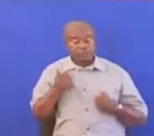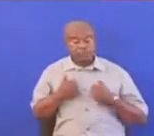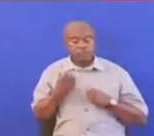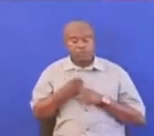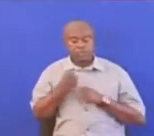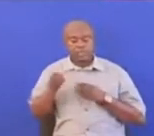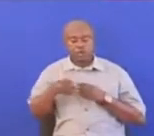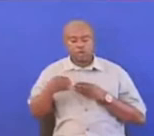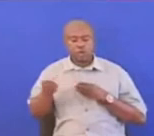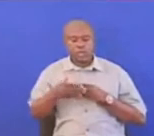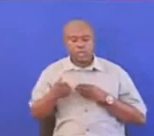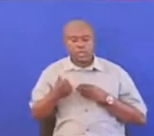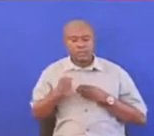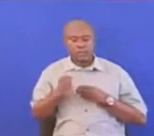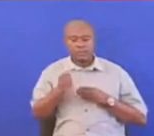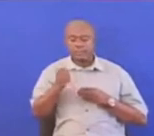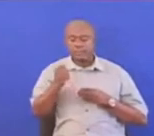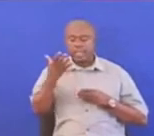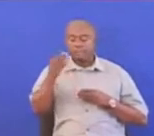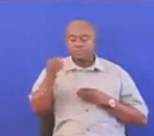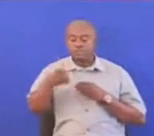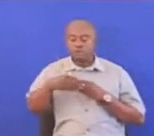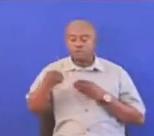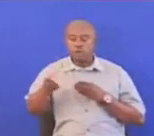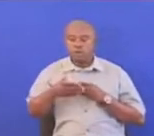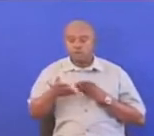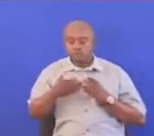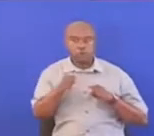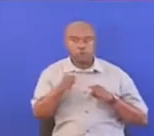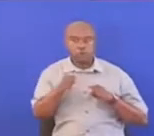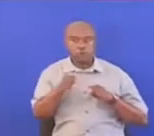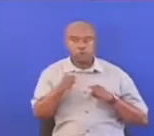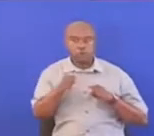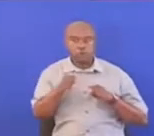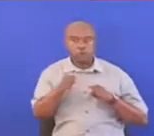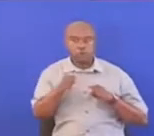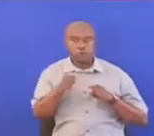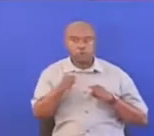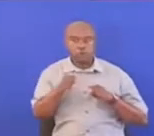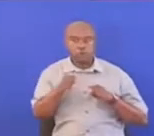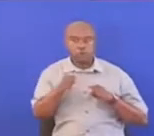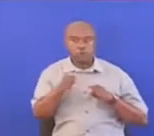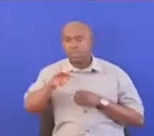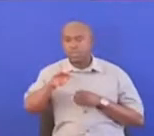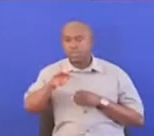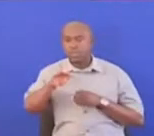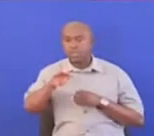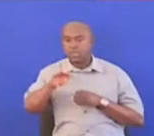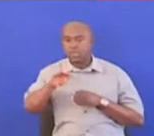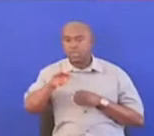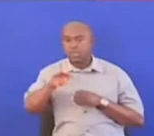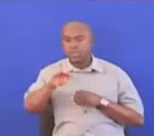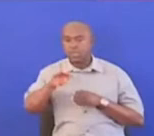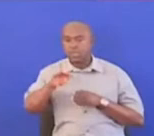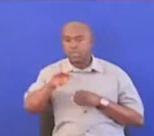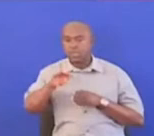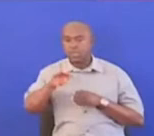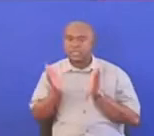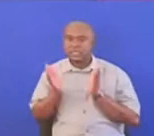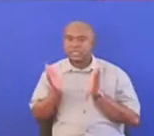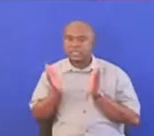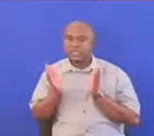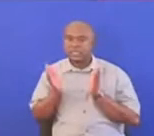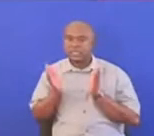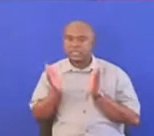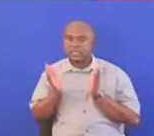dola milioni 50 kwa kuruhusu na kuona matumizi sahihi ya hifadhi ya